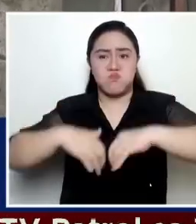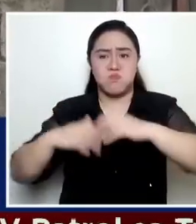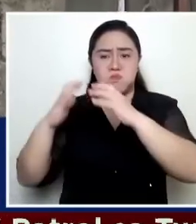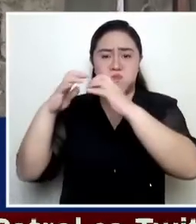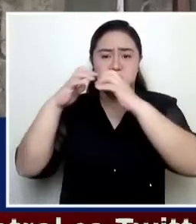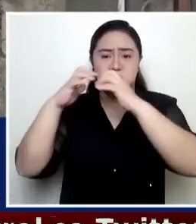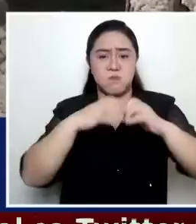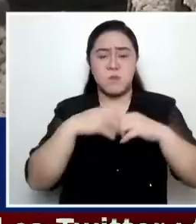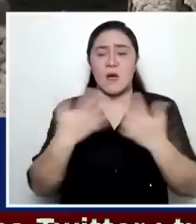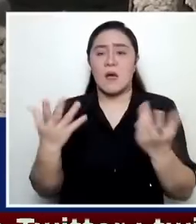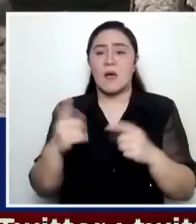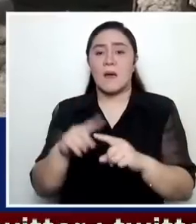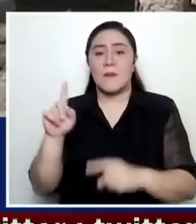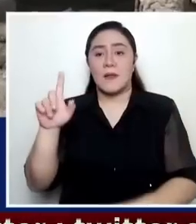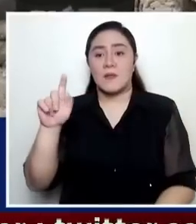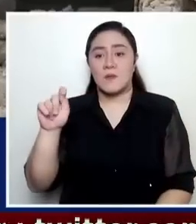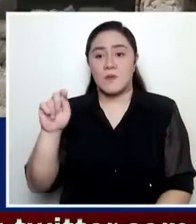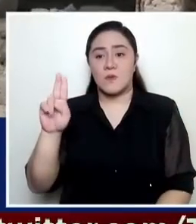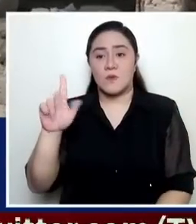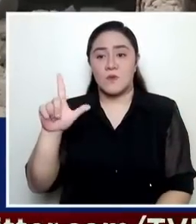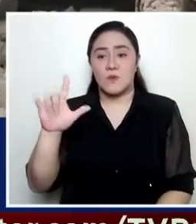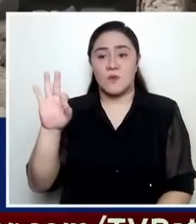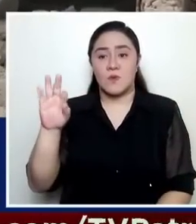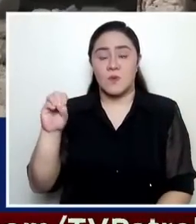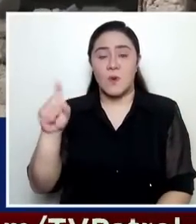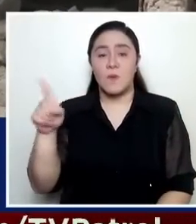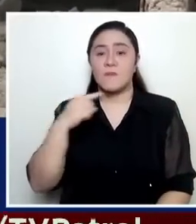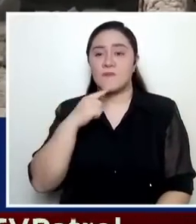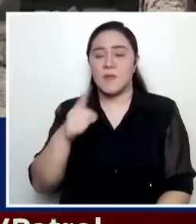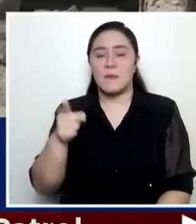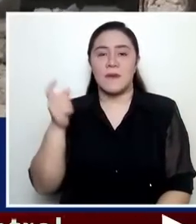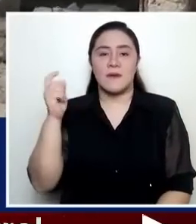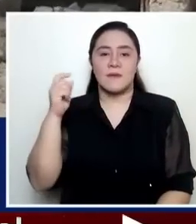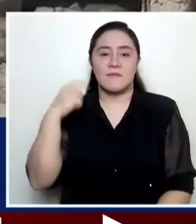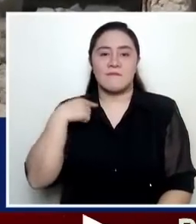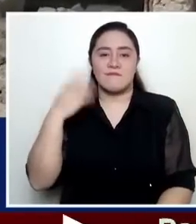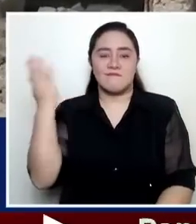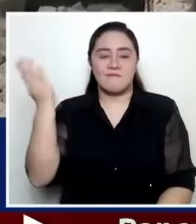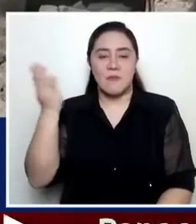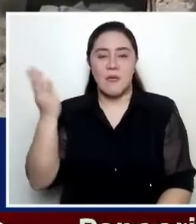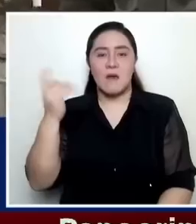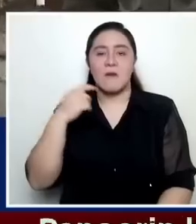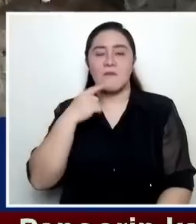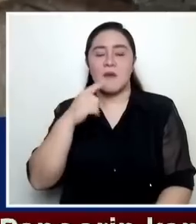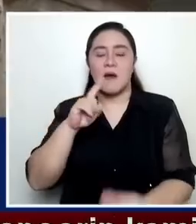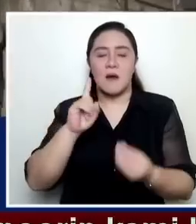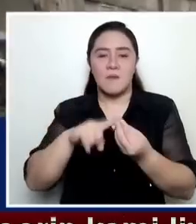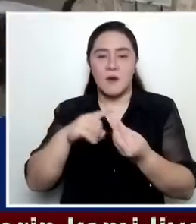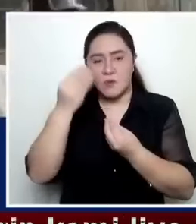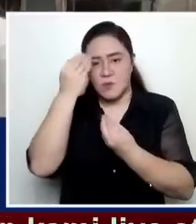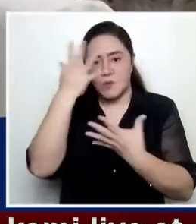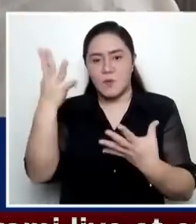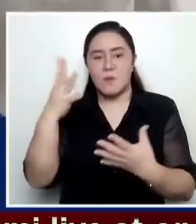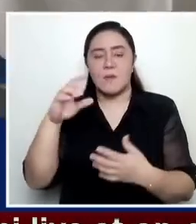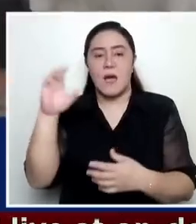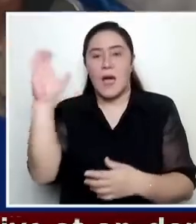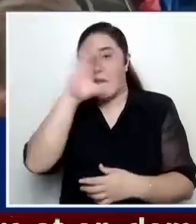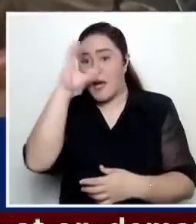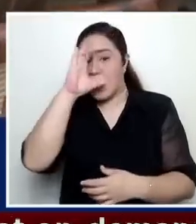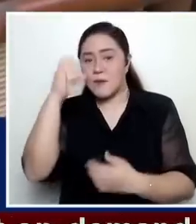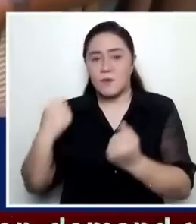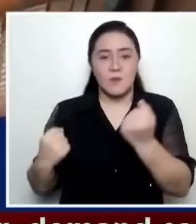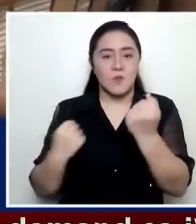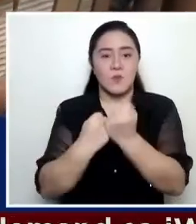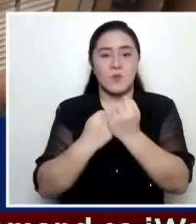Secretary Erwin Tulfo, ay hinahanapan din ng paraan upang makapag-provide dun sa pangangailangan ng